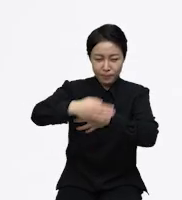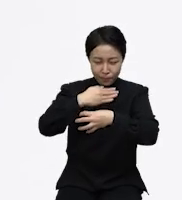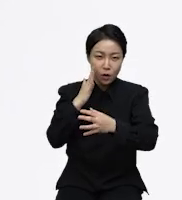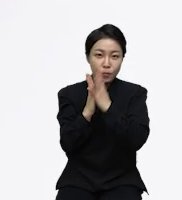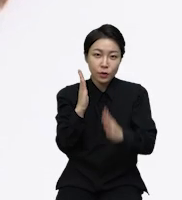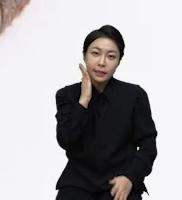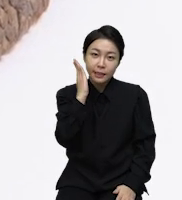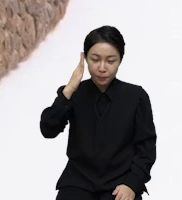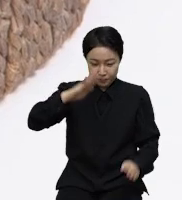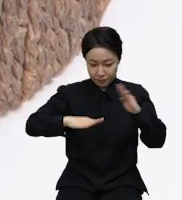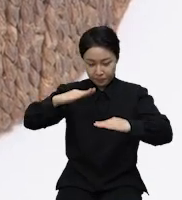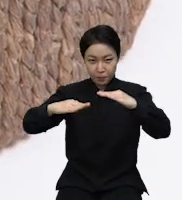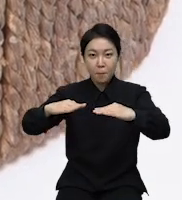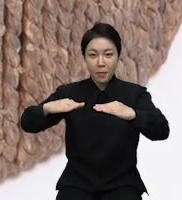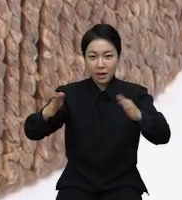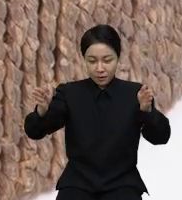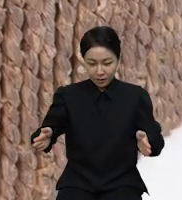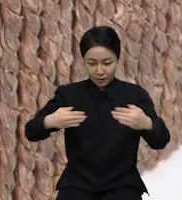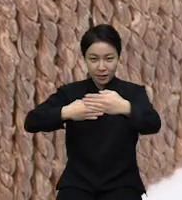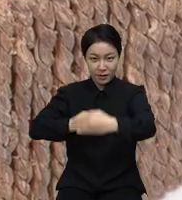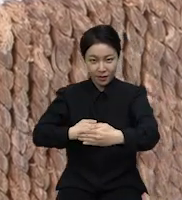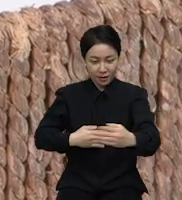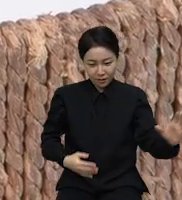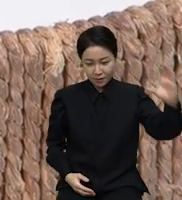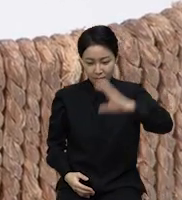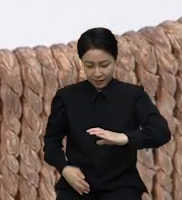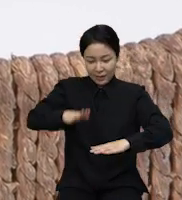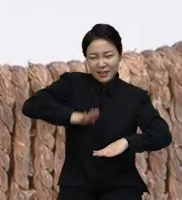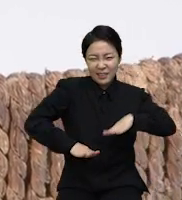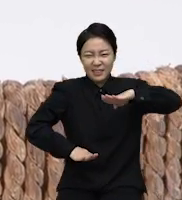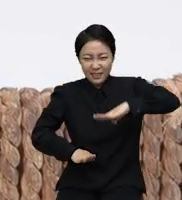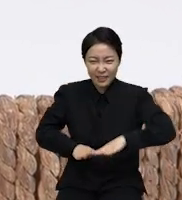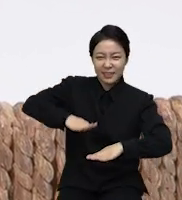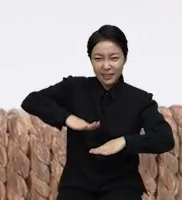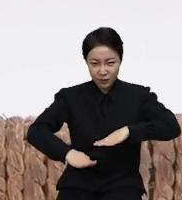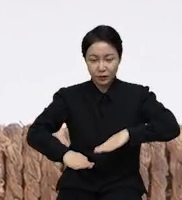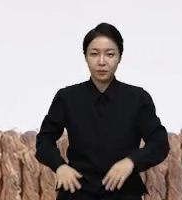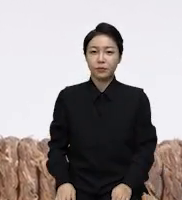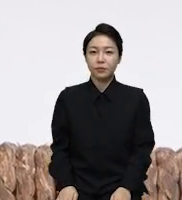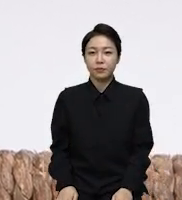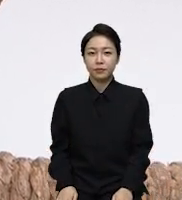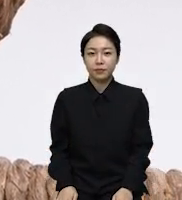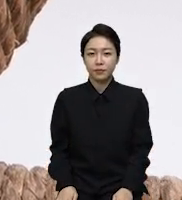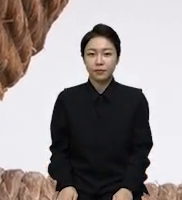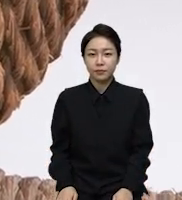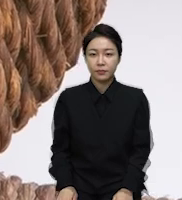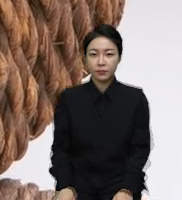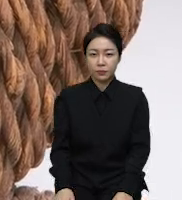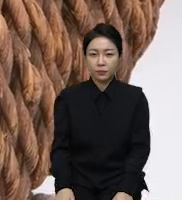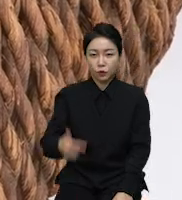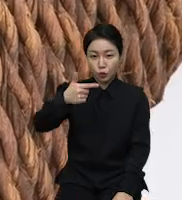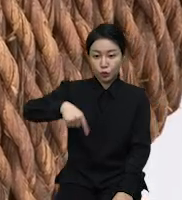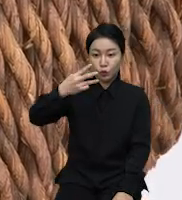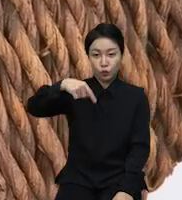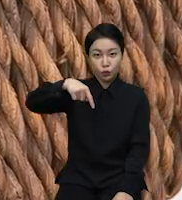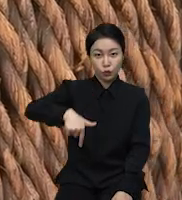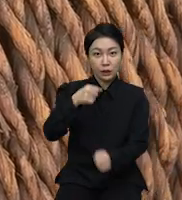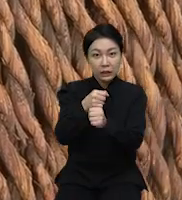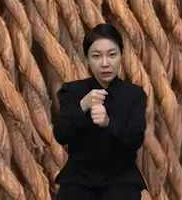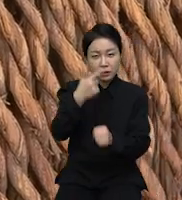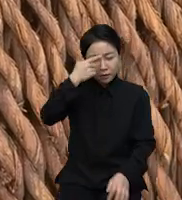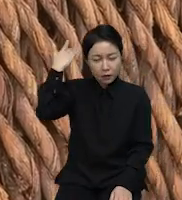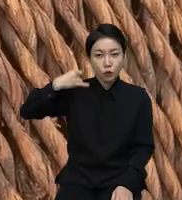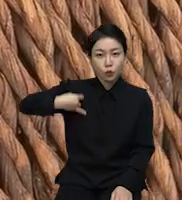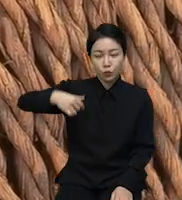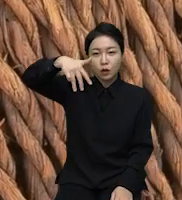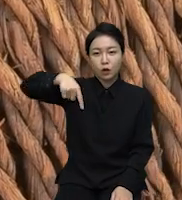후 이것을 헝겊, 집, 플립 등에 싸서 누룩틀에 넣고 밟았습니다. 누룩은 중국의